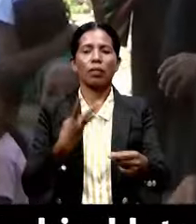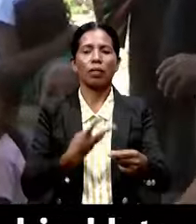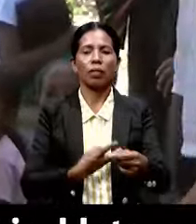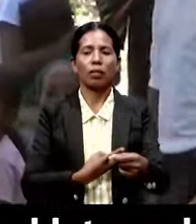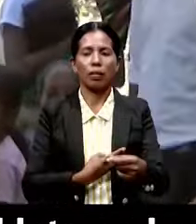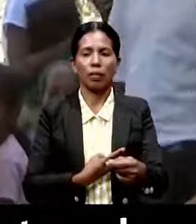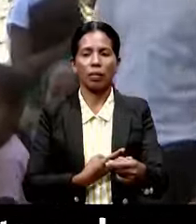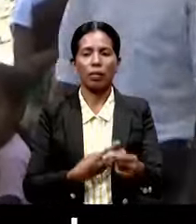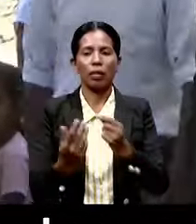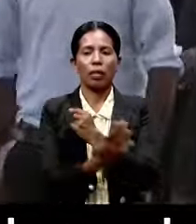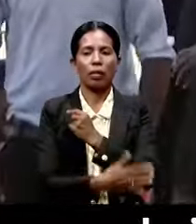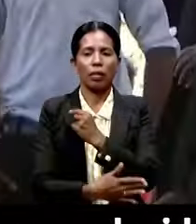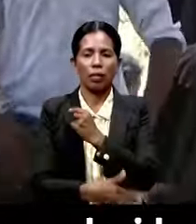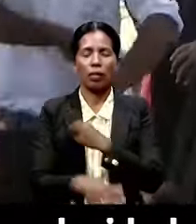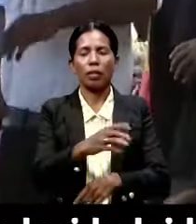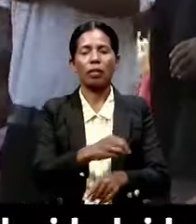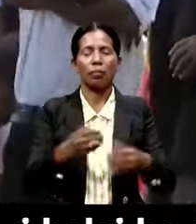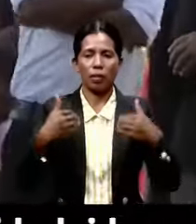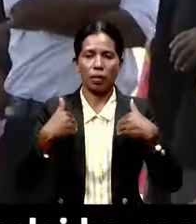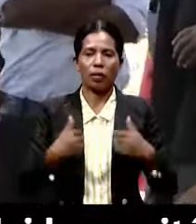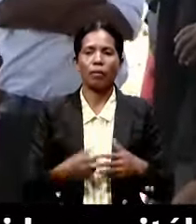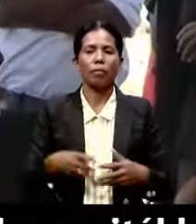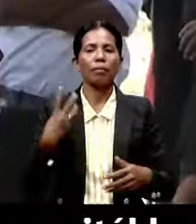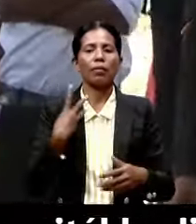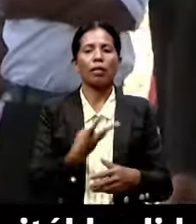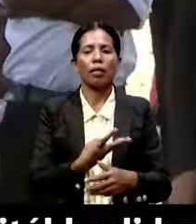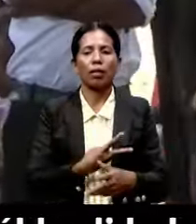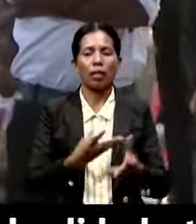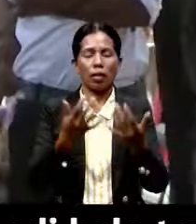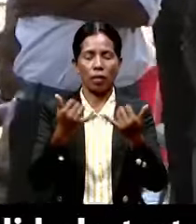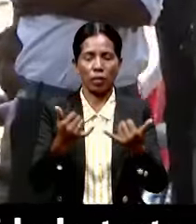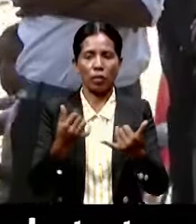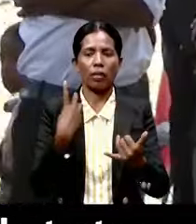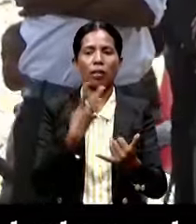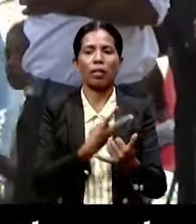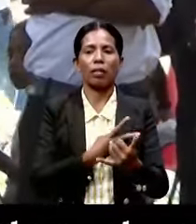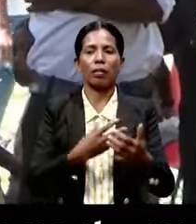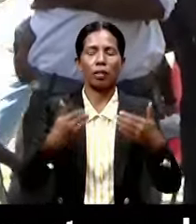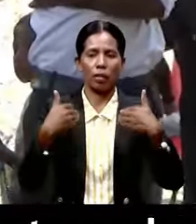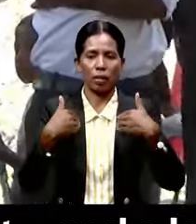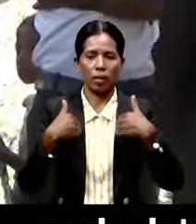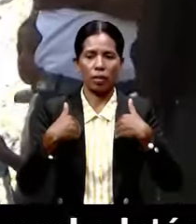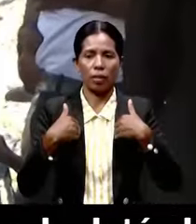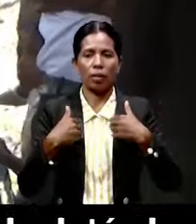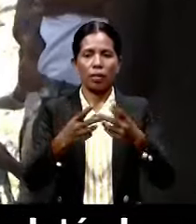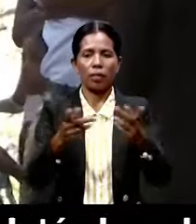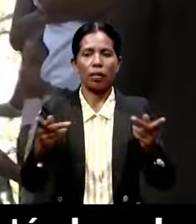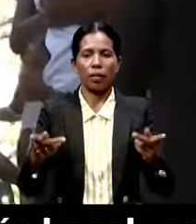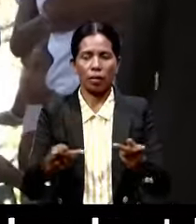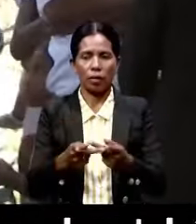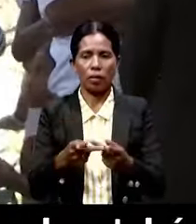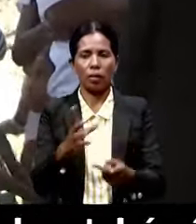Itania Rai juga makan saya. Ita ia agora ada umos ita ia kondisi sila nebe makan